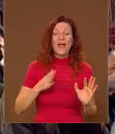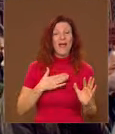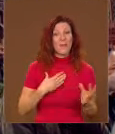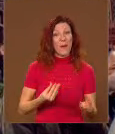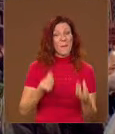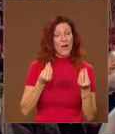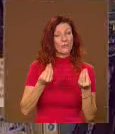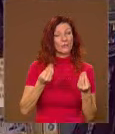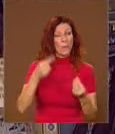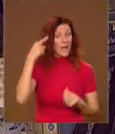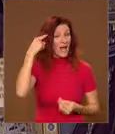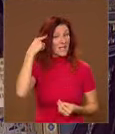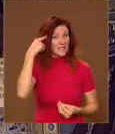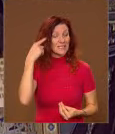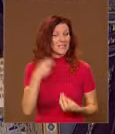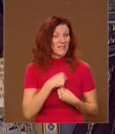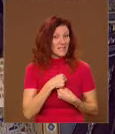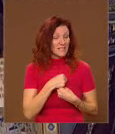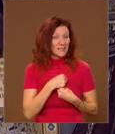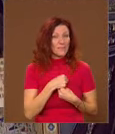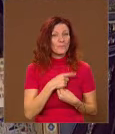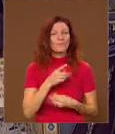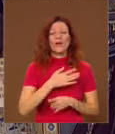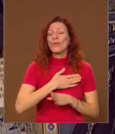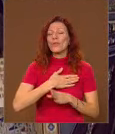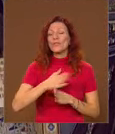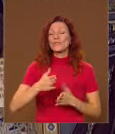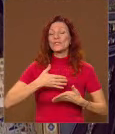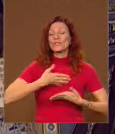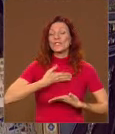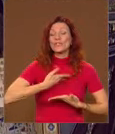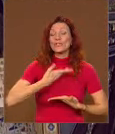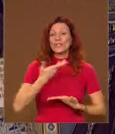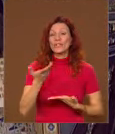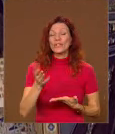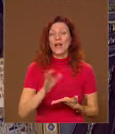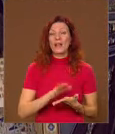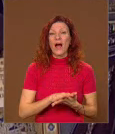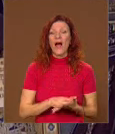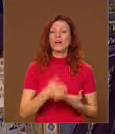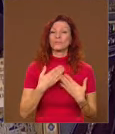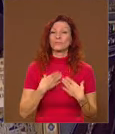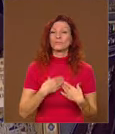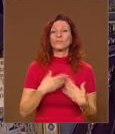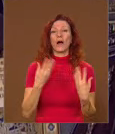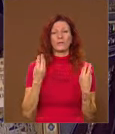добра съвест, като във всичко желаем да се обхождаме добре.